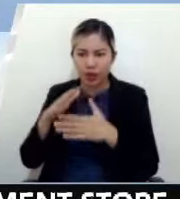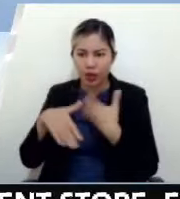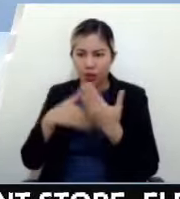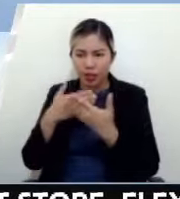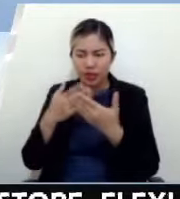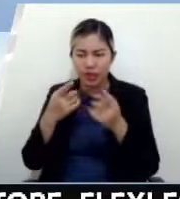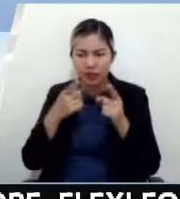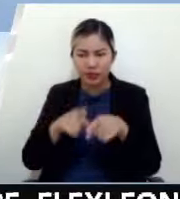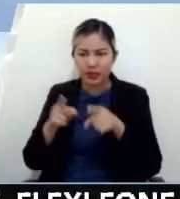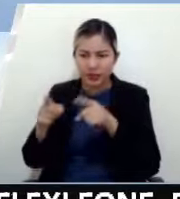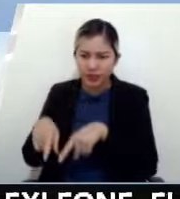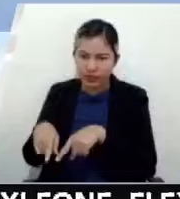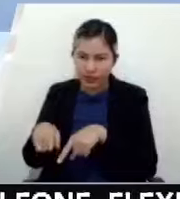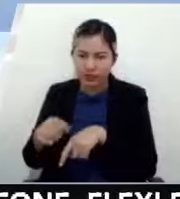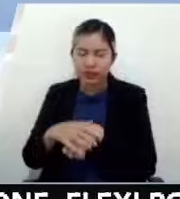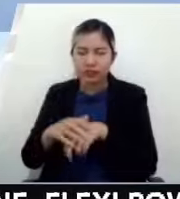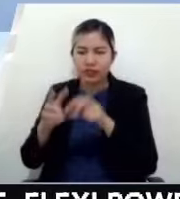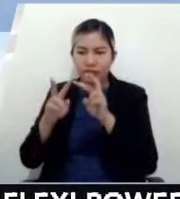quadcast